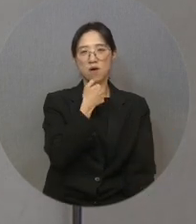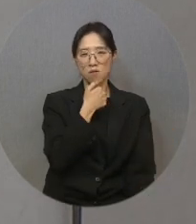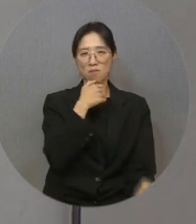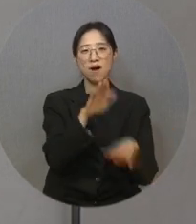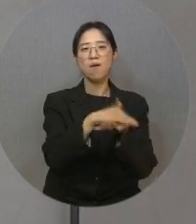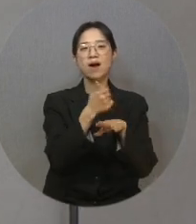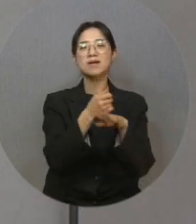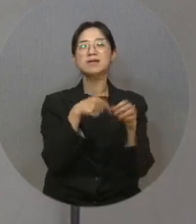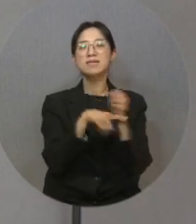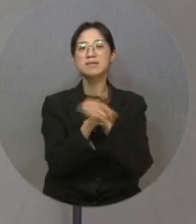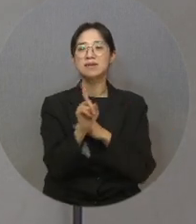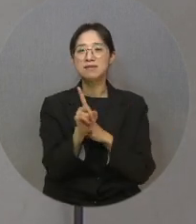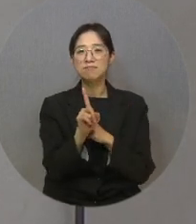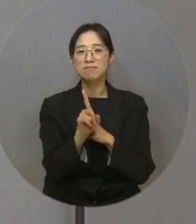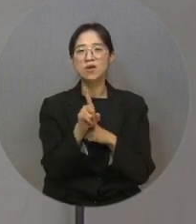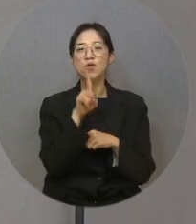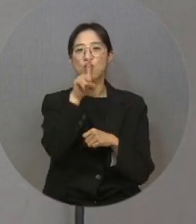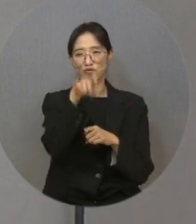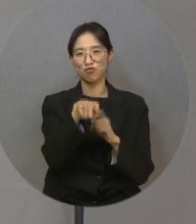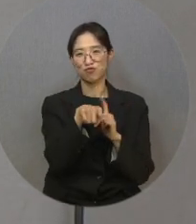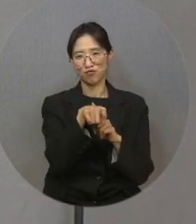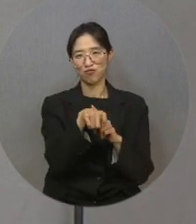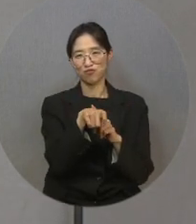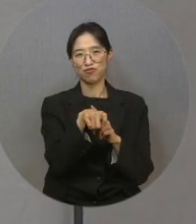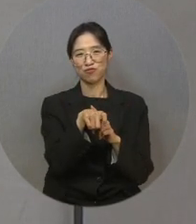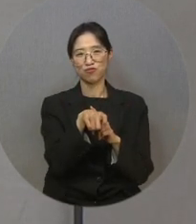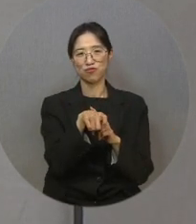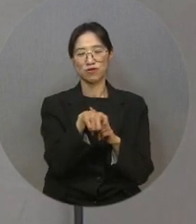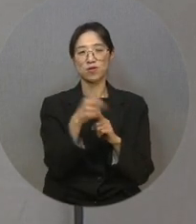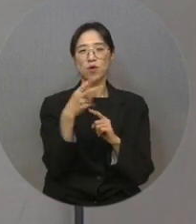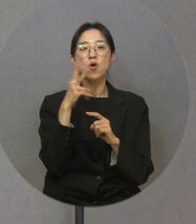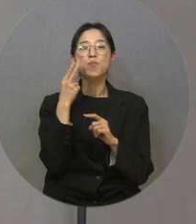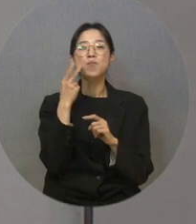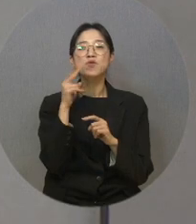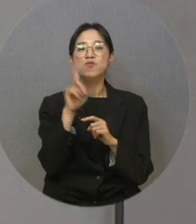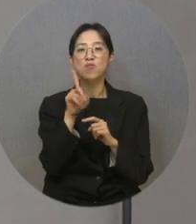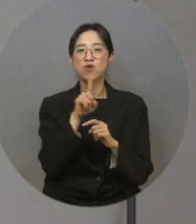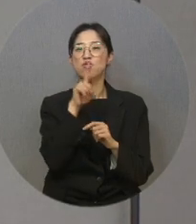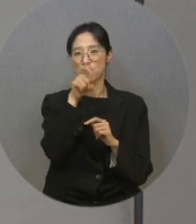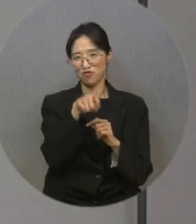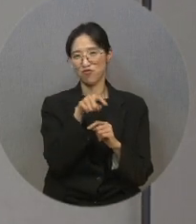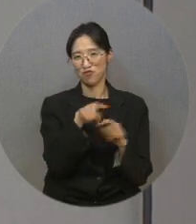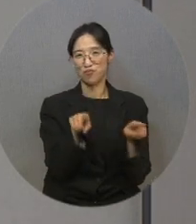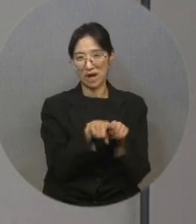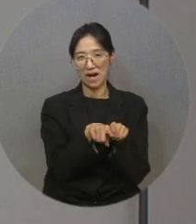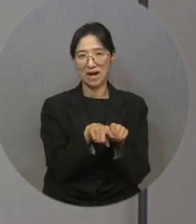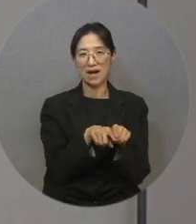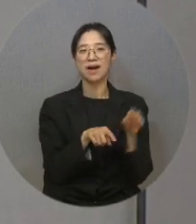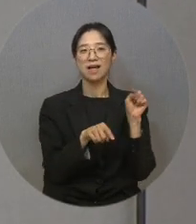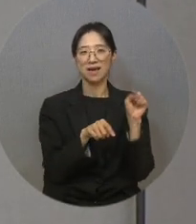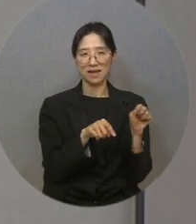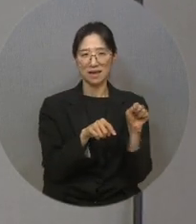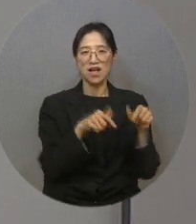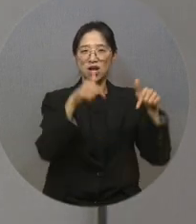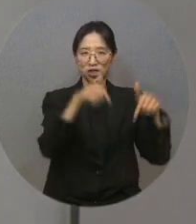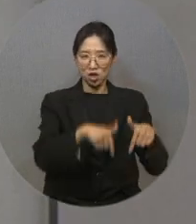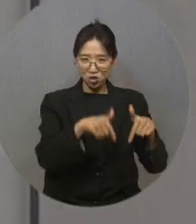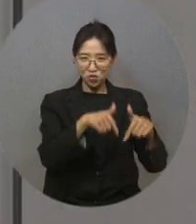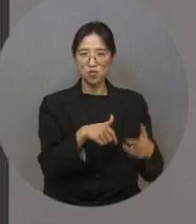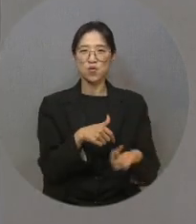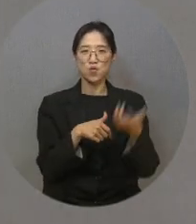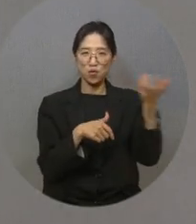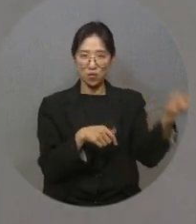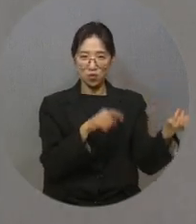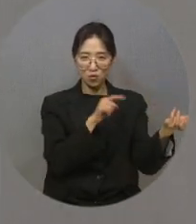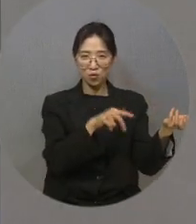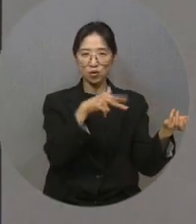황제의 상징이 뭡니까? 바로 독수리거든요. 또 미국의 상징이 뭡니까? 독수리지 않습니까? 그게 서쪽으로 넘어간